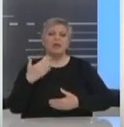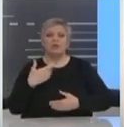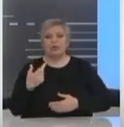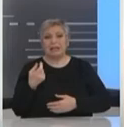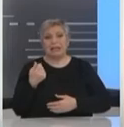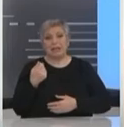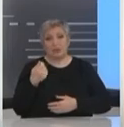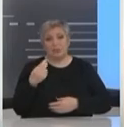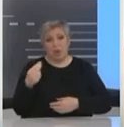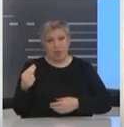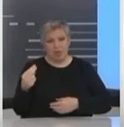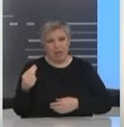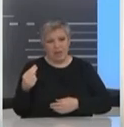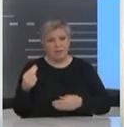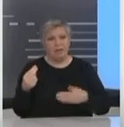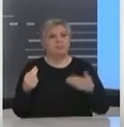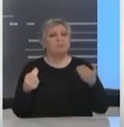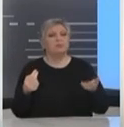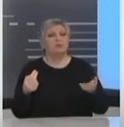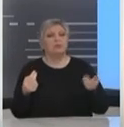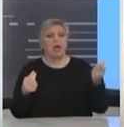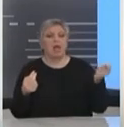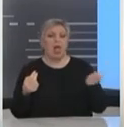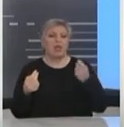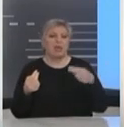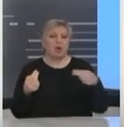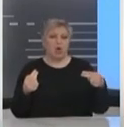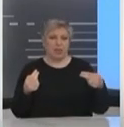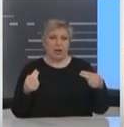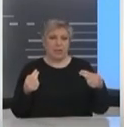οικονομία από ένα εθνικό θέμα.